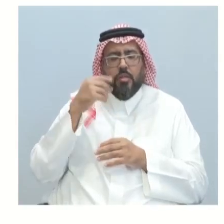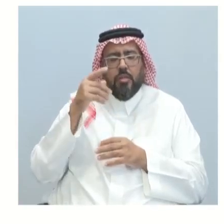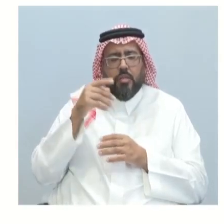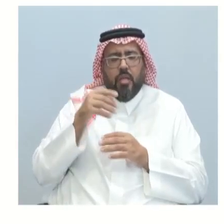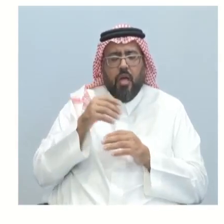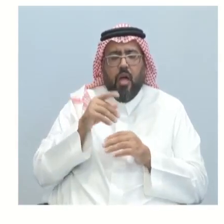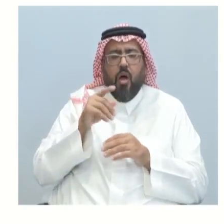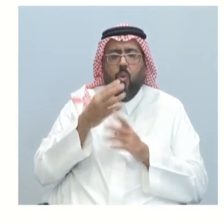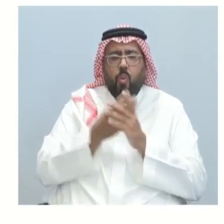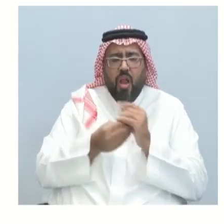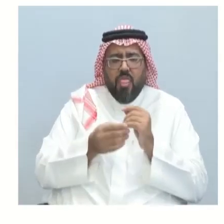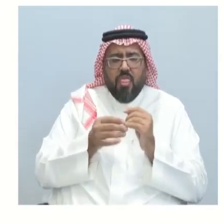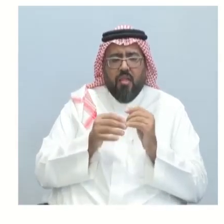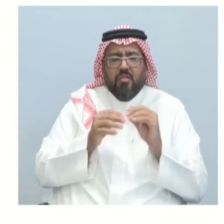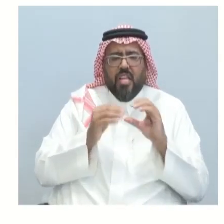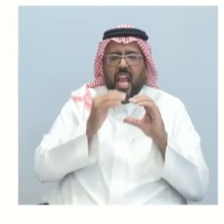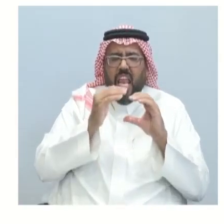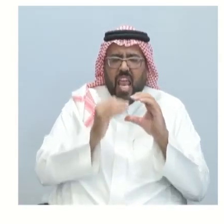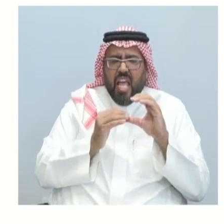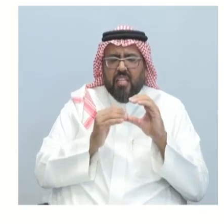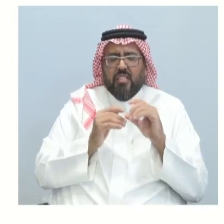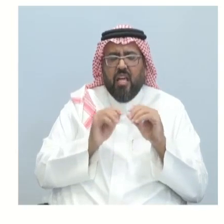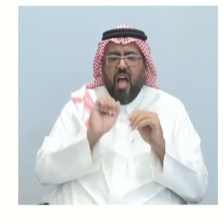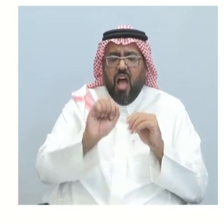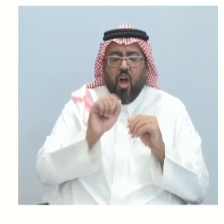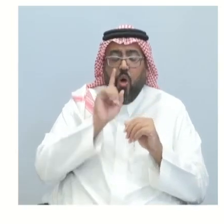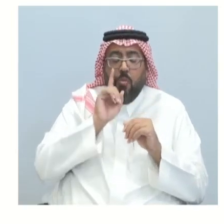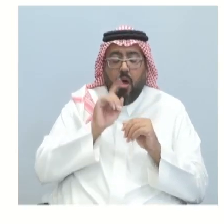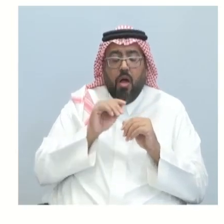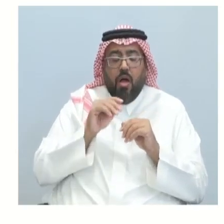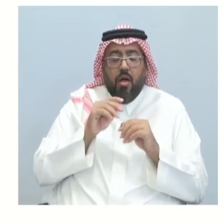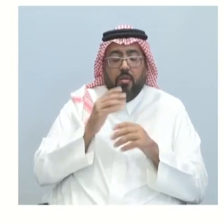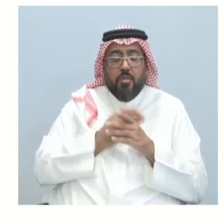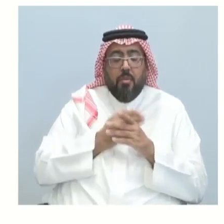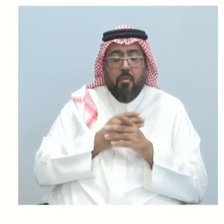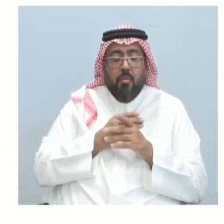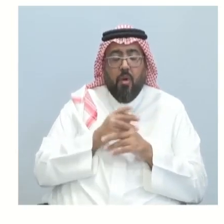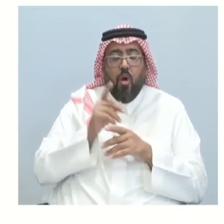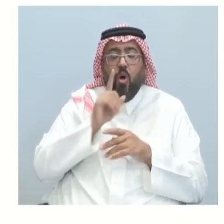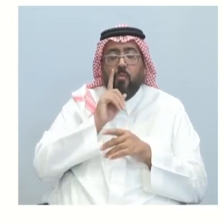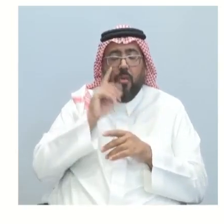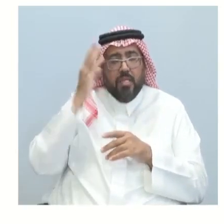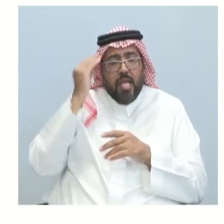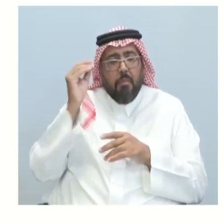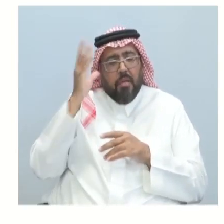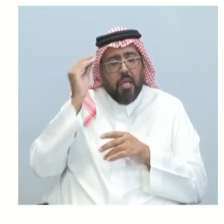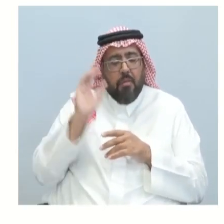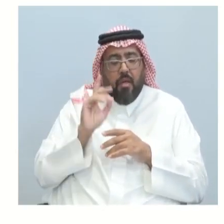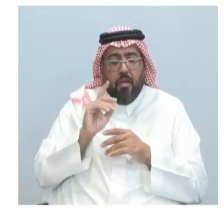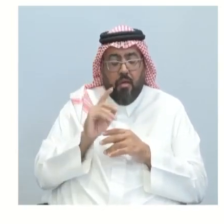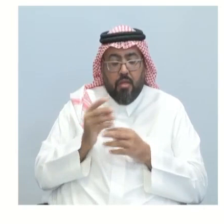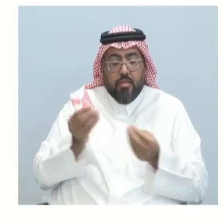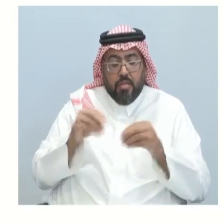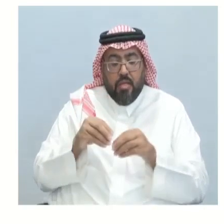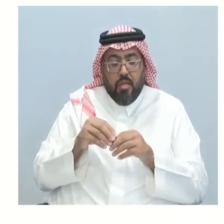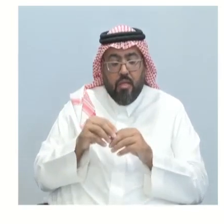في حق امه لذلك جاء التاكيد على لزوم برها وزياده